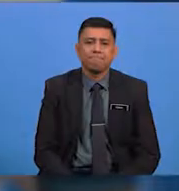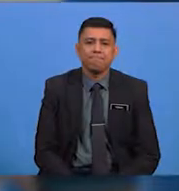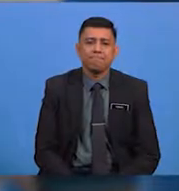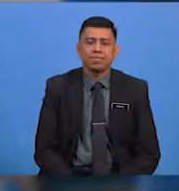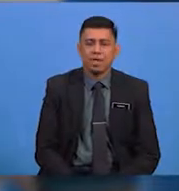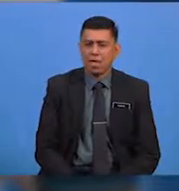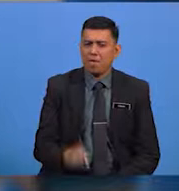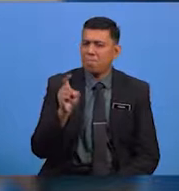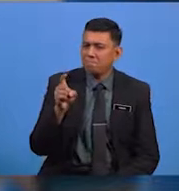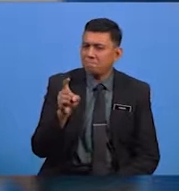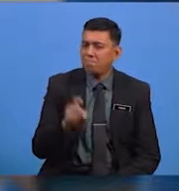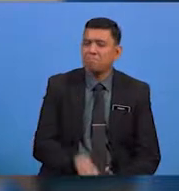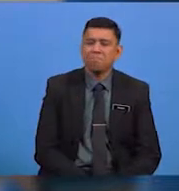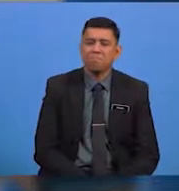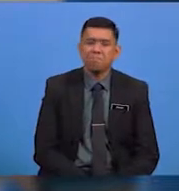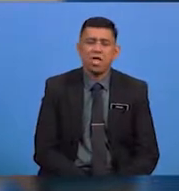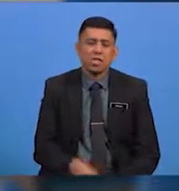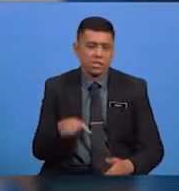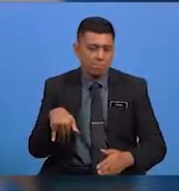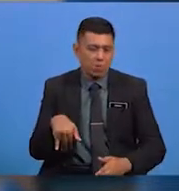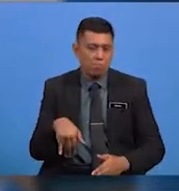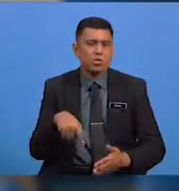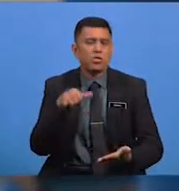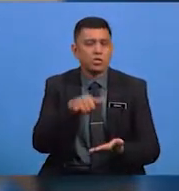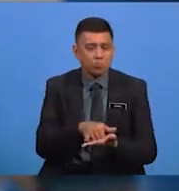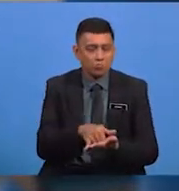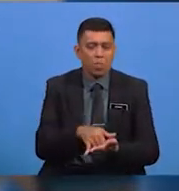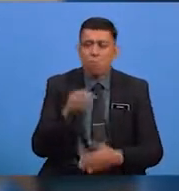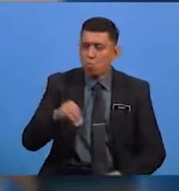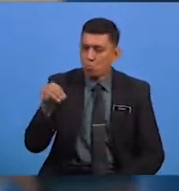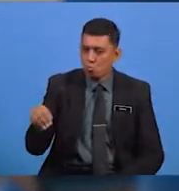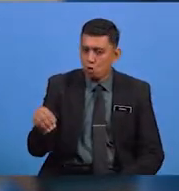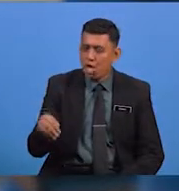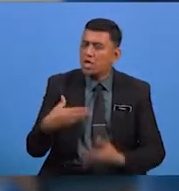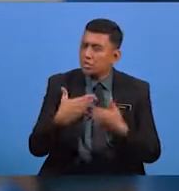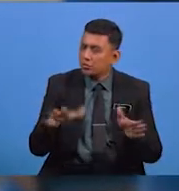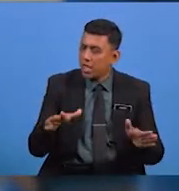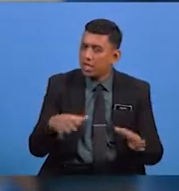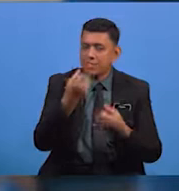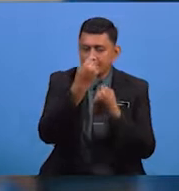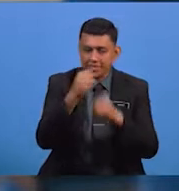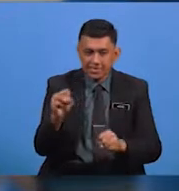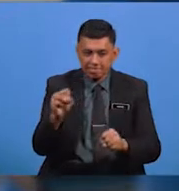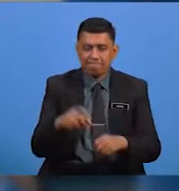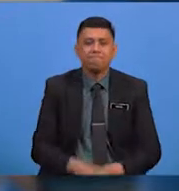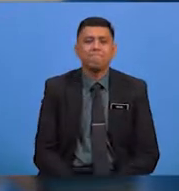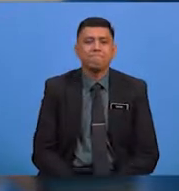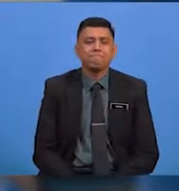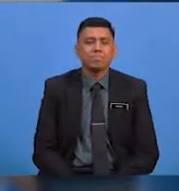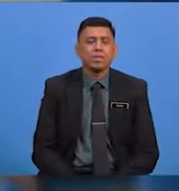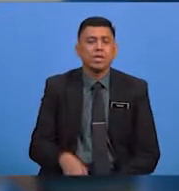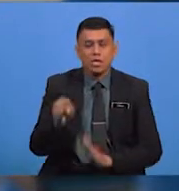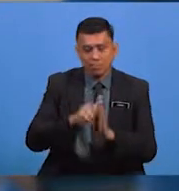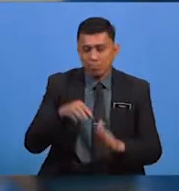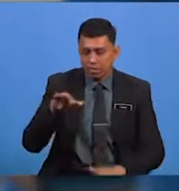Ha, sebelum itu, adakah murid-murid sudah bersedia?